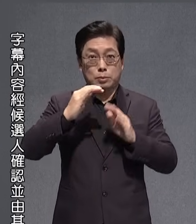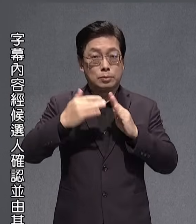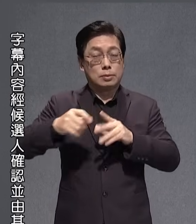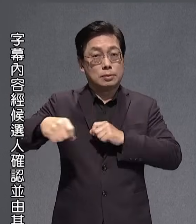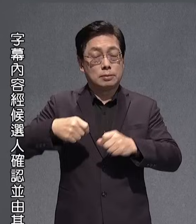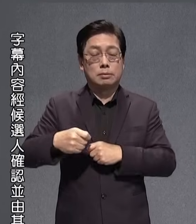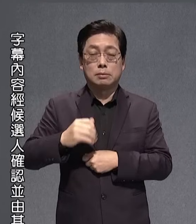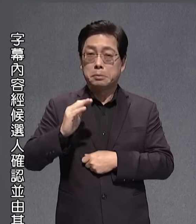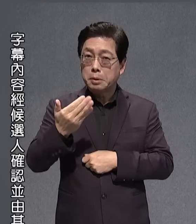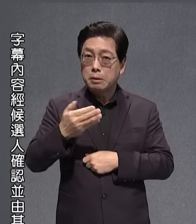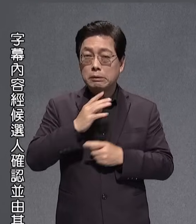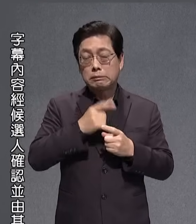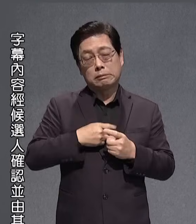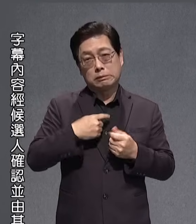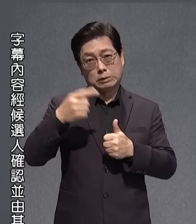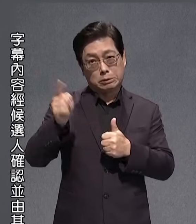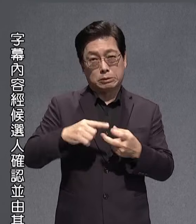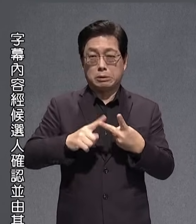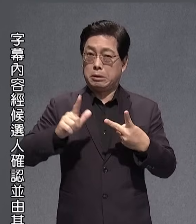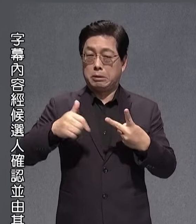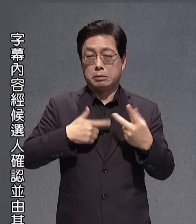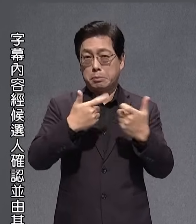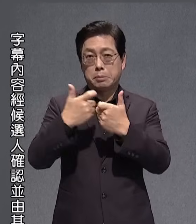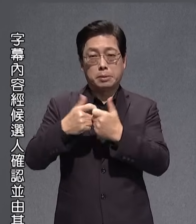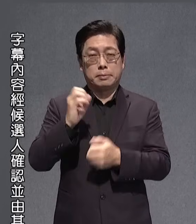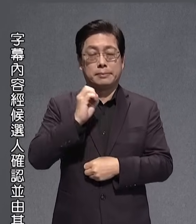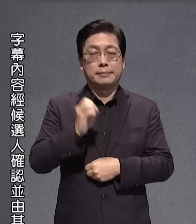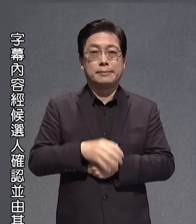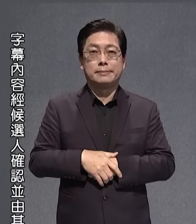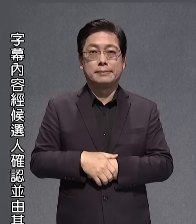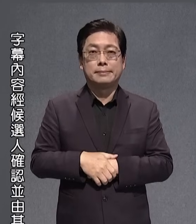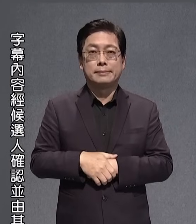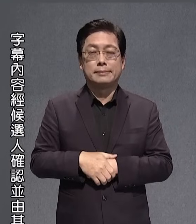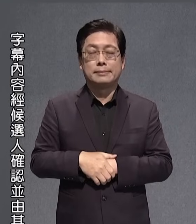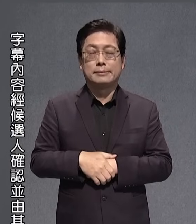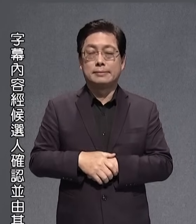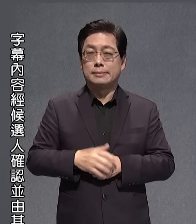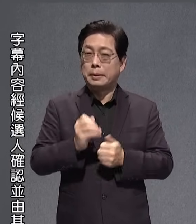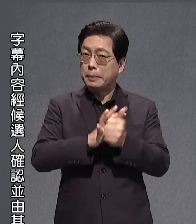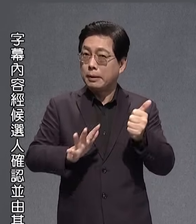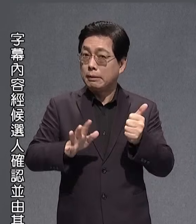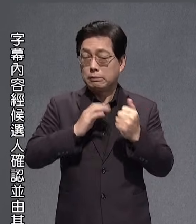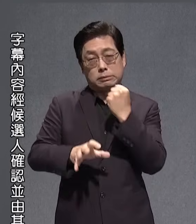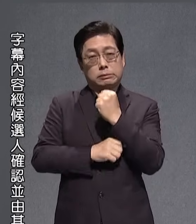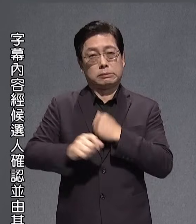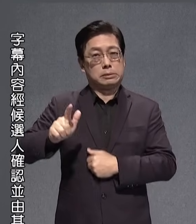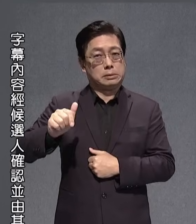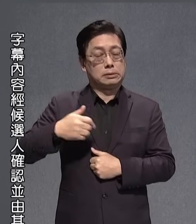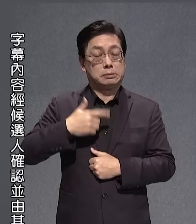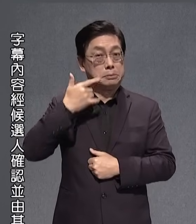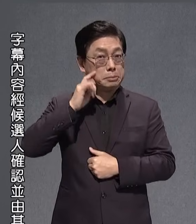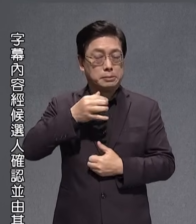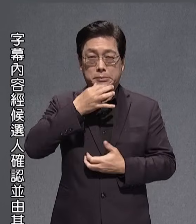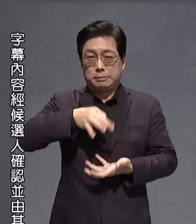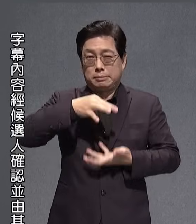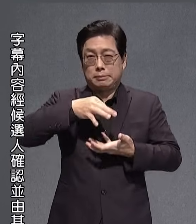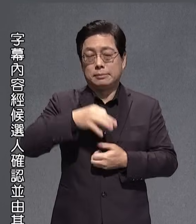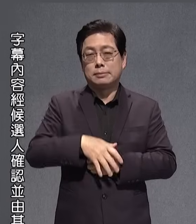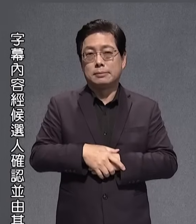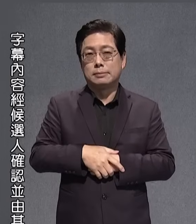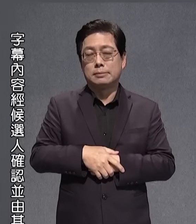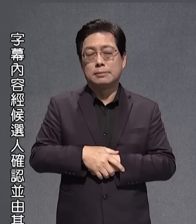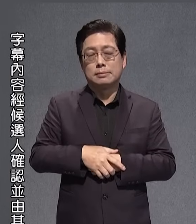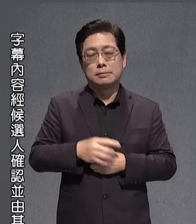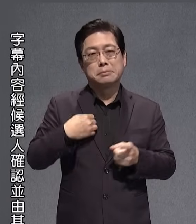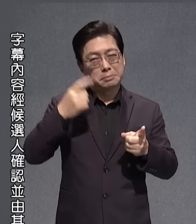是师资跟教材并没有完整规划，导致基层老师家长恐慌。我想